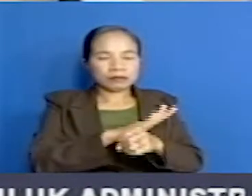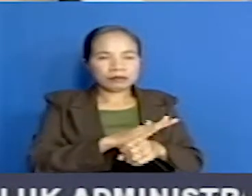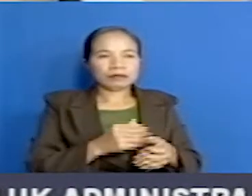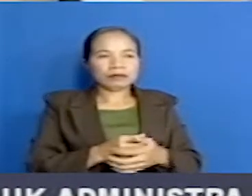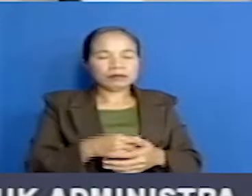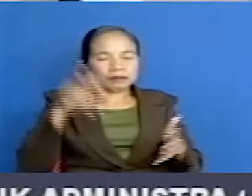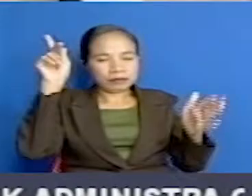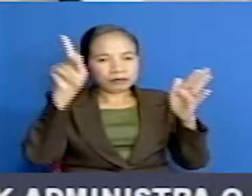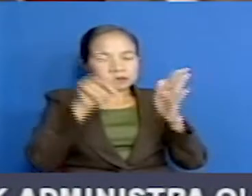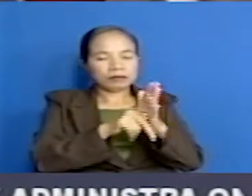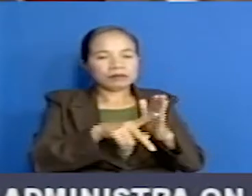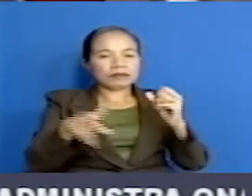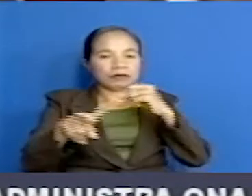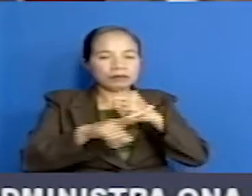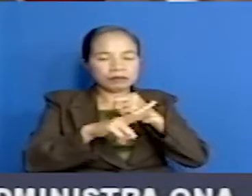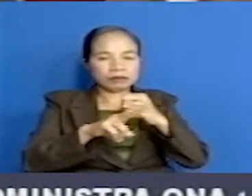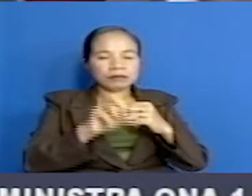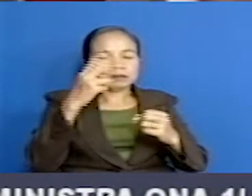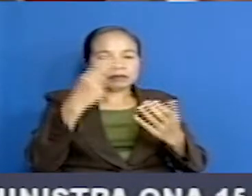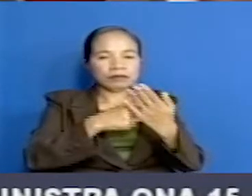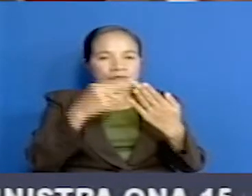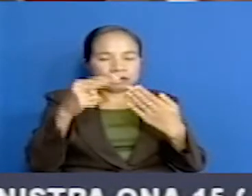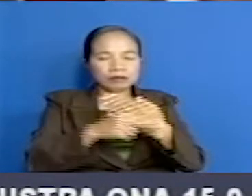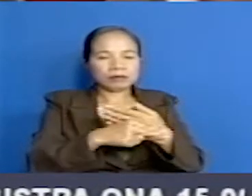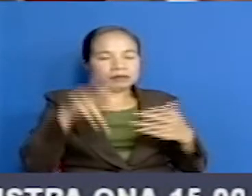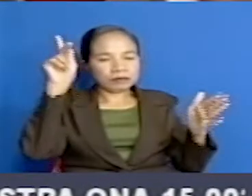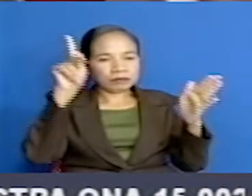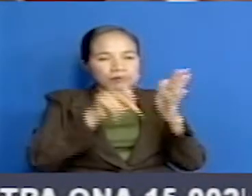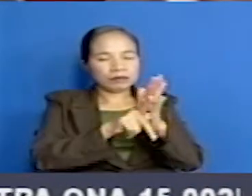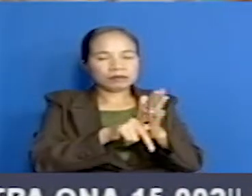panfleto vítima massacre Santa Cruz. No mos panfleto